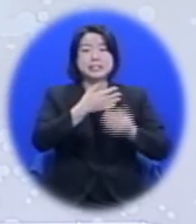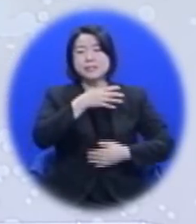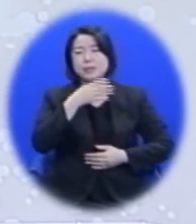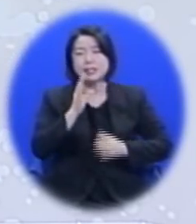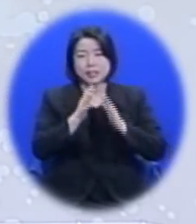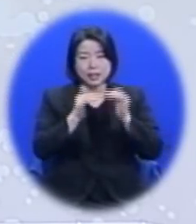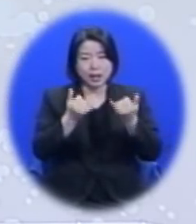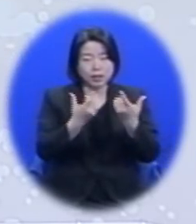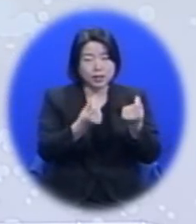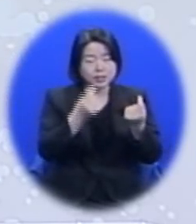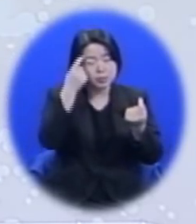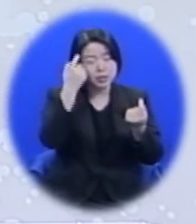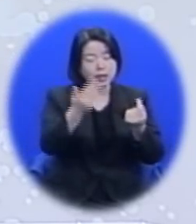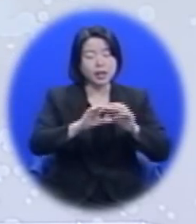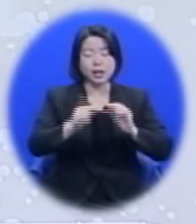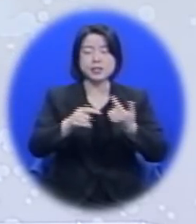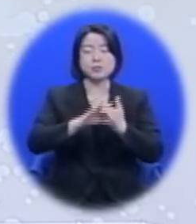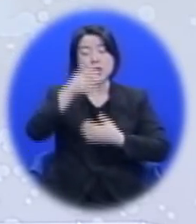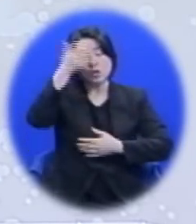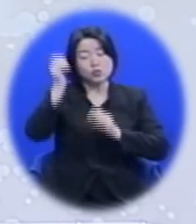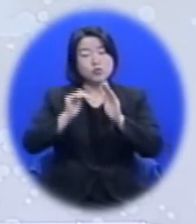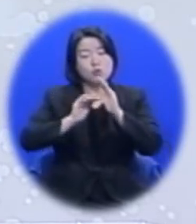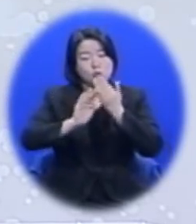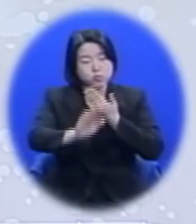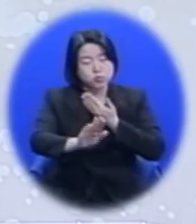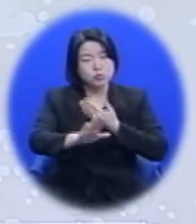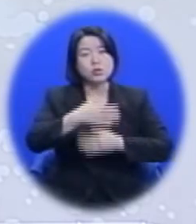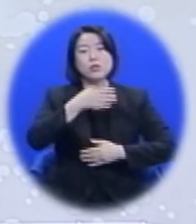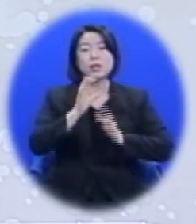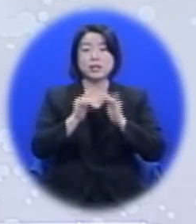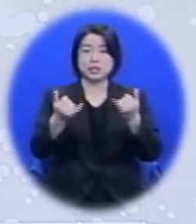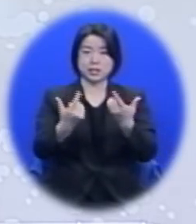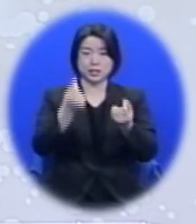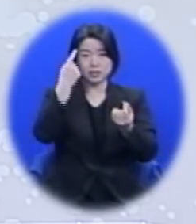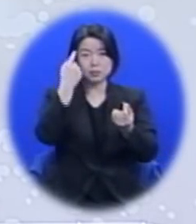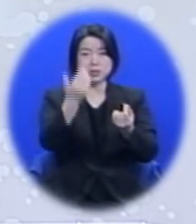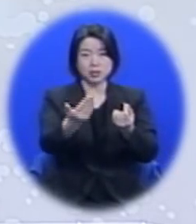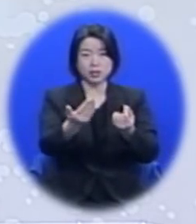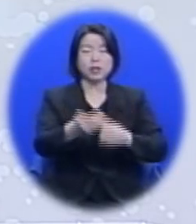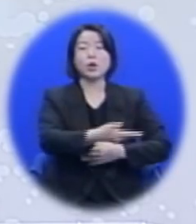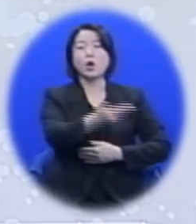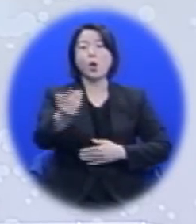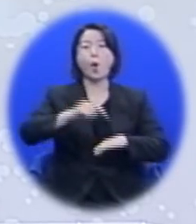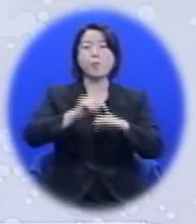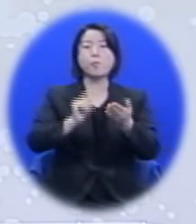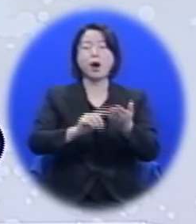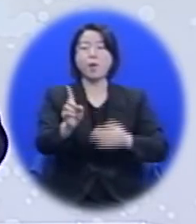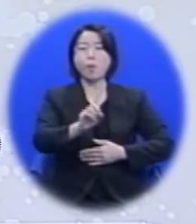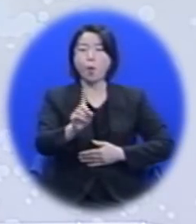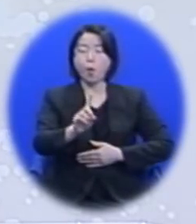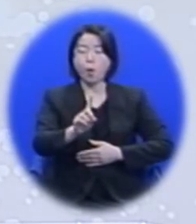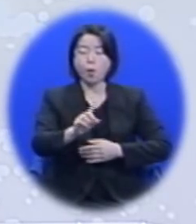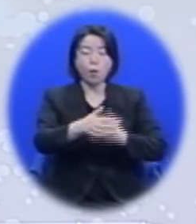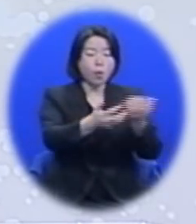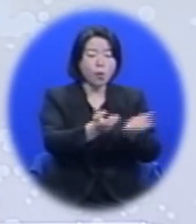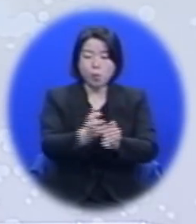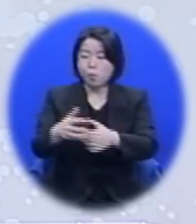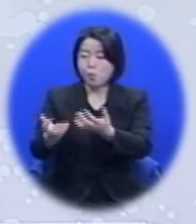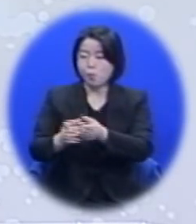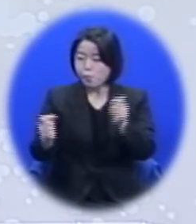난 다음에 스크루지 같습니까? 지금 여러분의 마음이 어느 쪽에 더